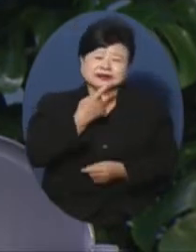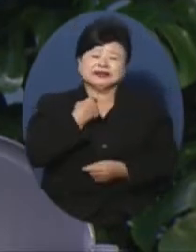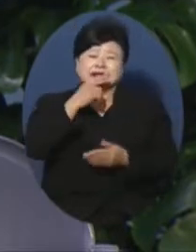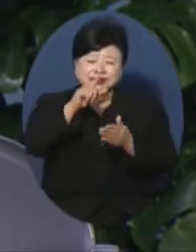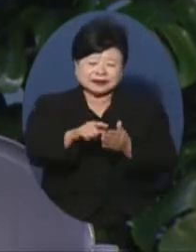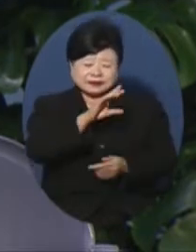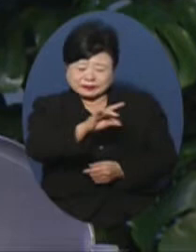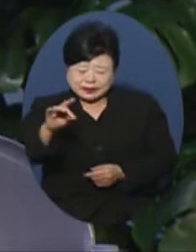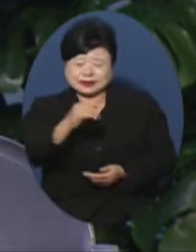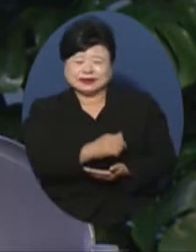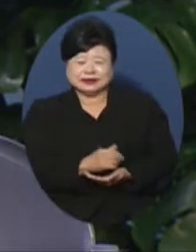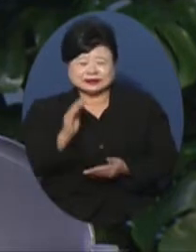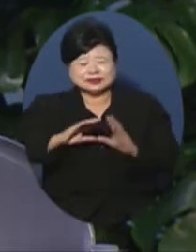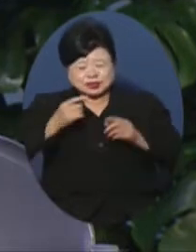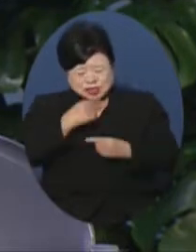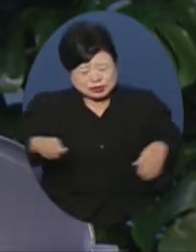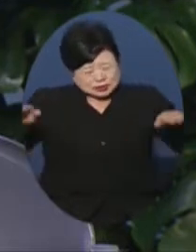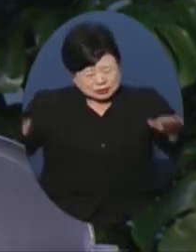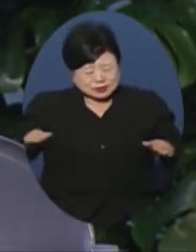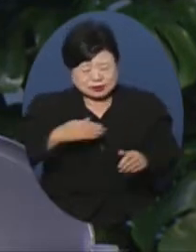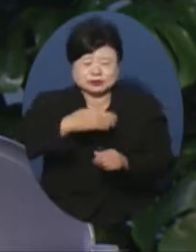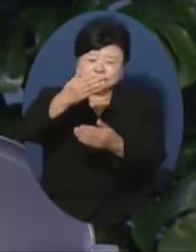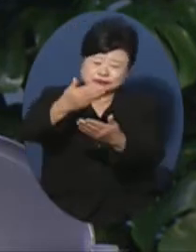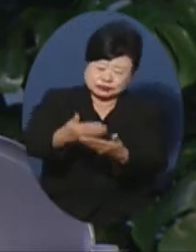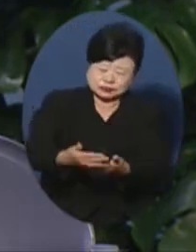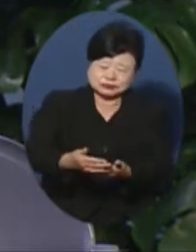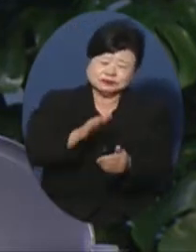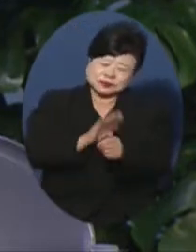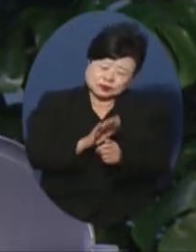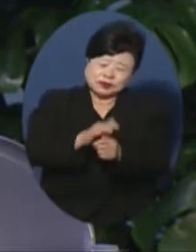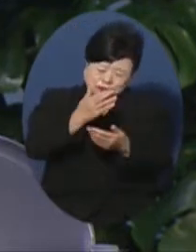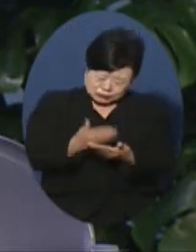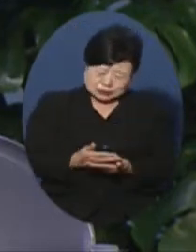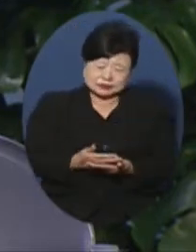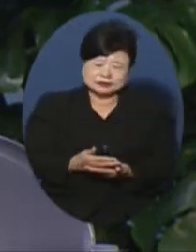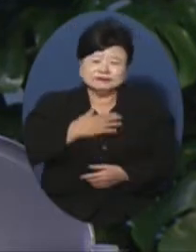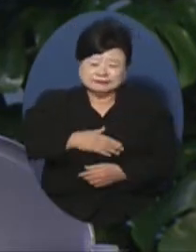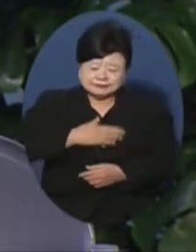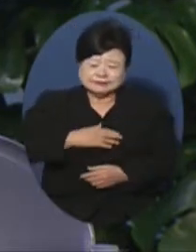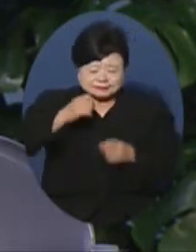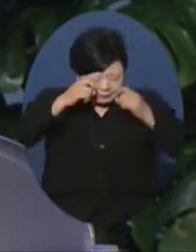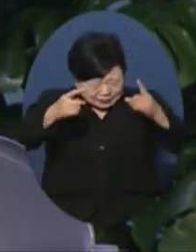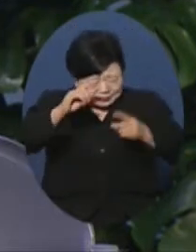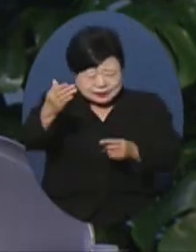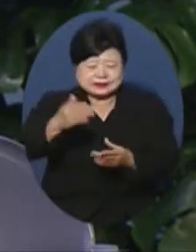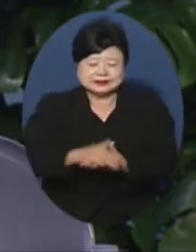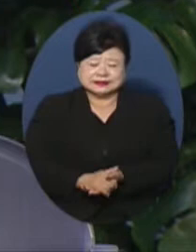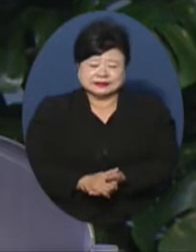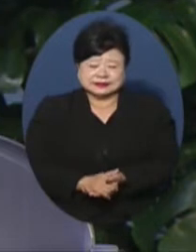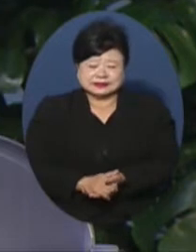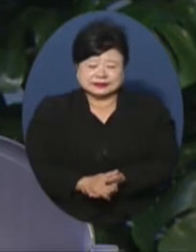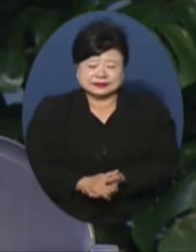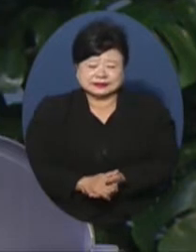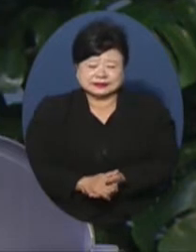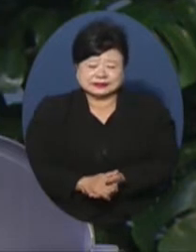일을 당할 때마다 천군 천사가 보내어 도와주었다는 것을 깨닫게 되었습니다.